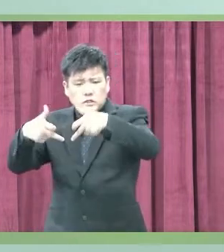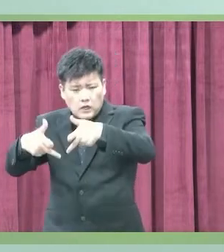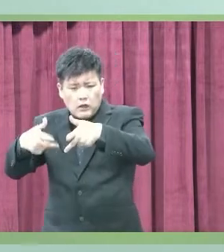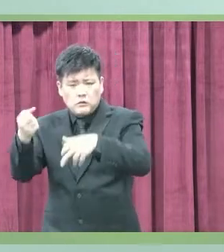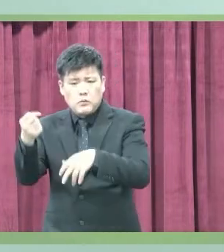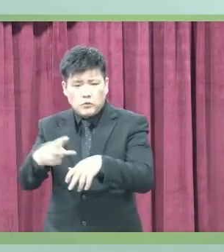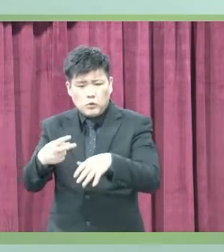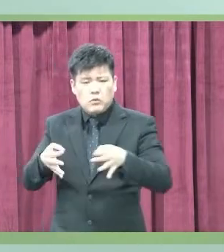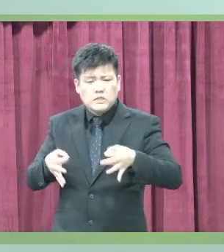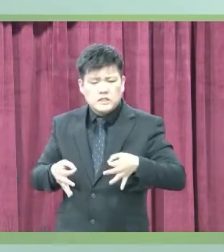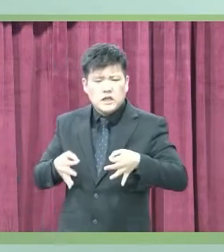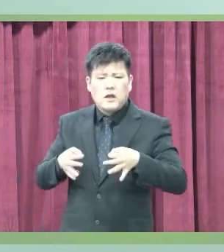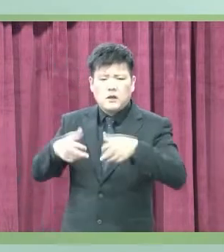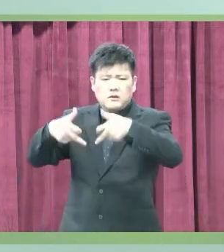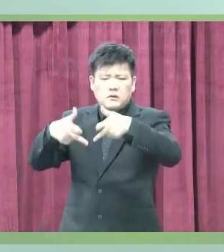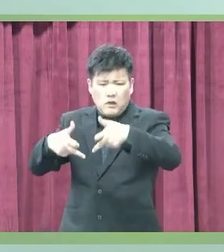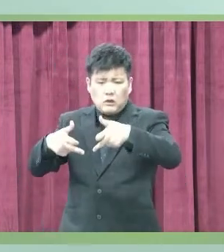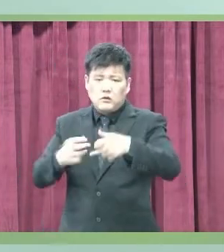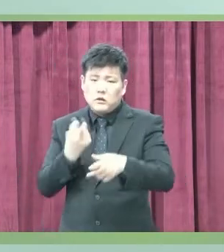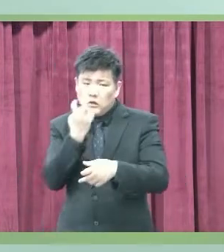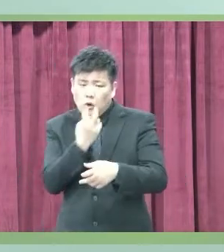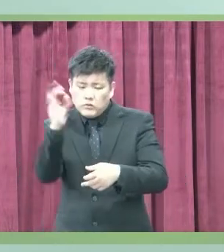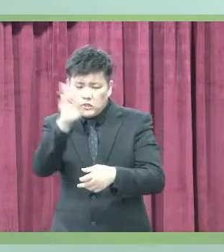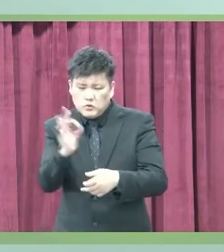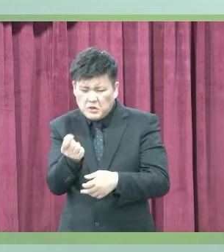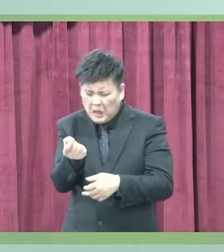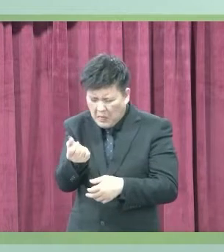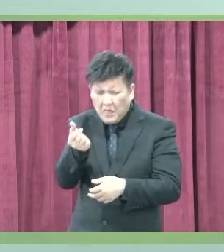그리고 신장장애 순으로 낮게 나타나고 있습니다.